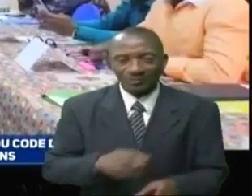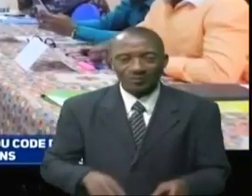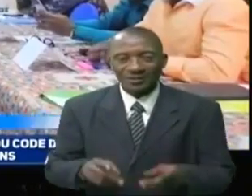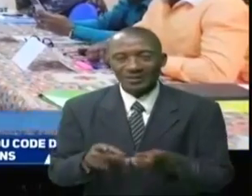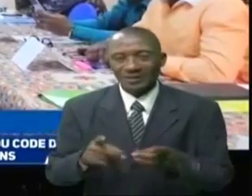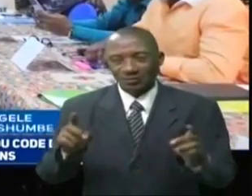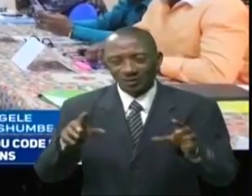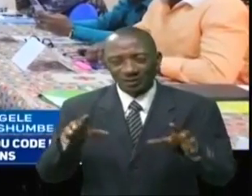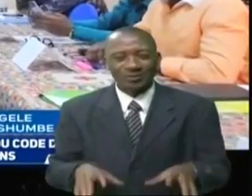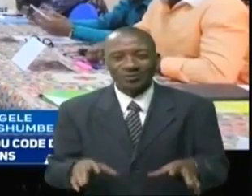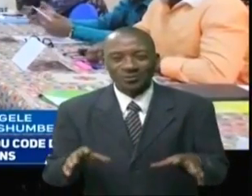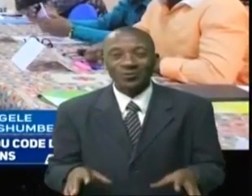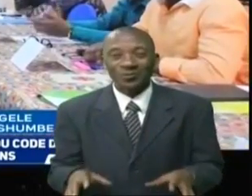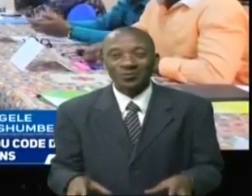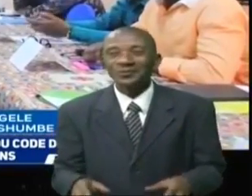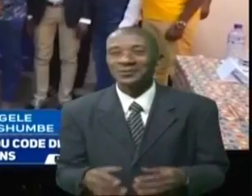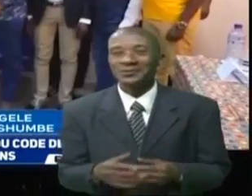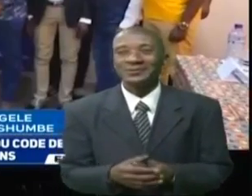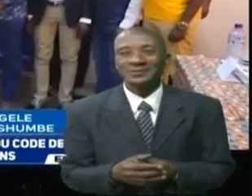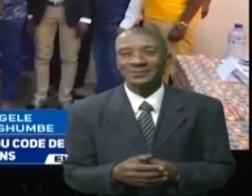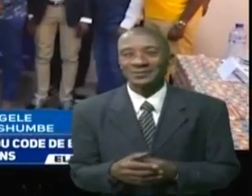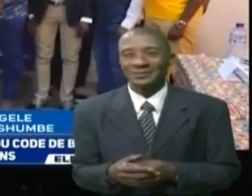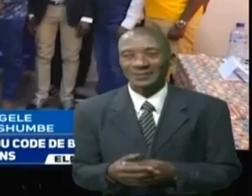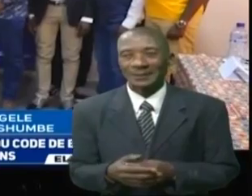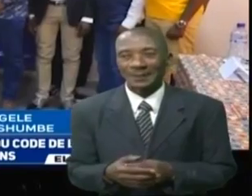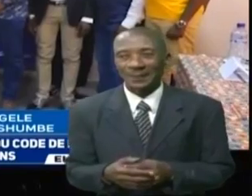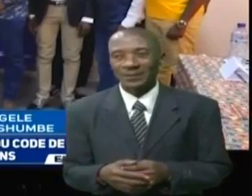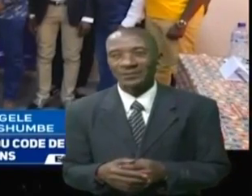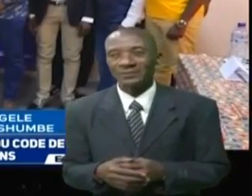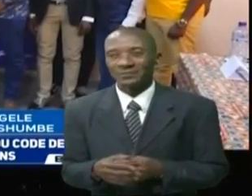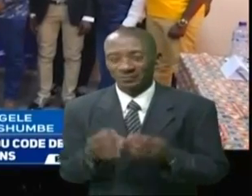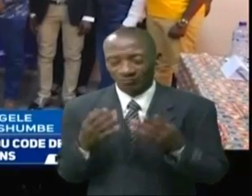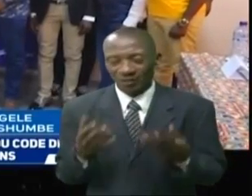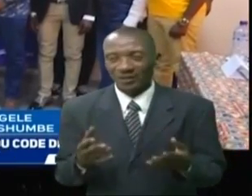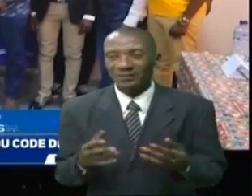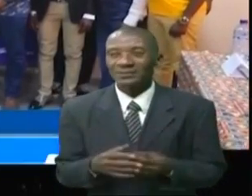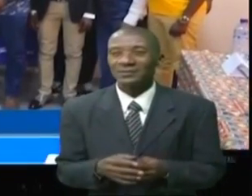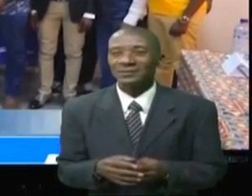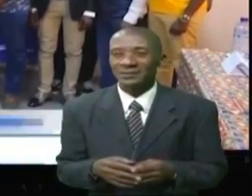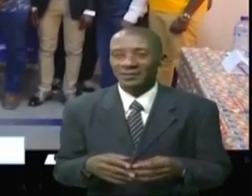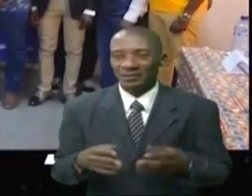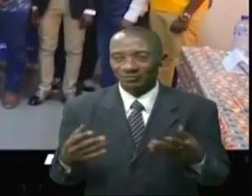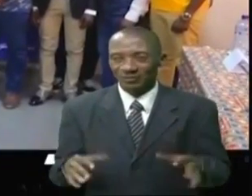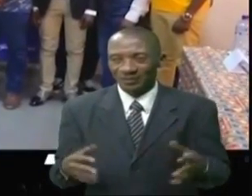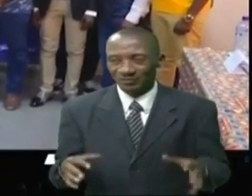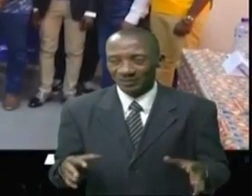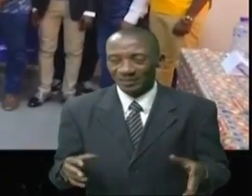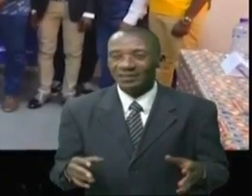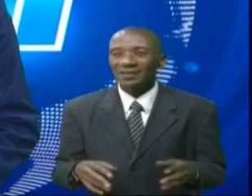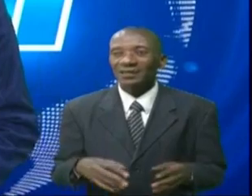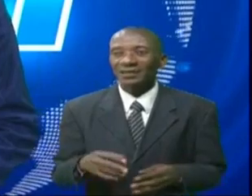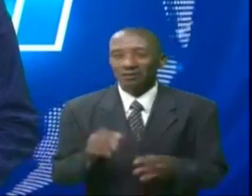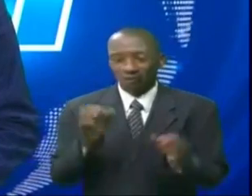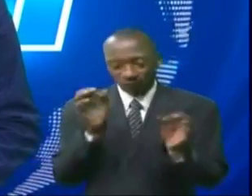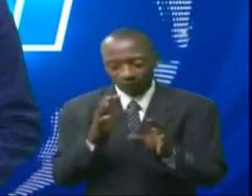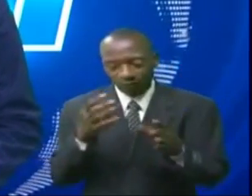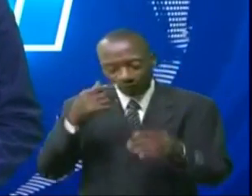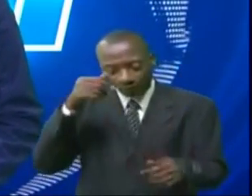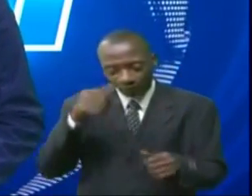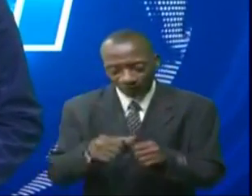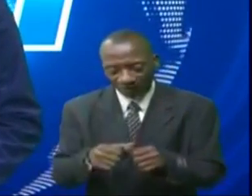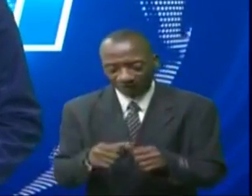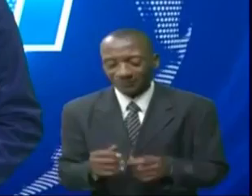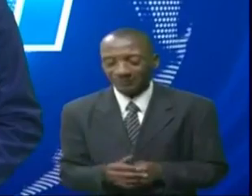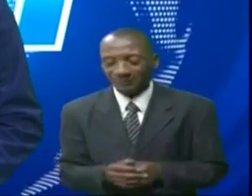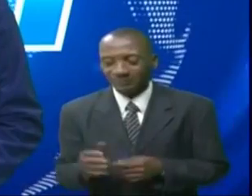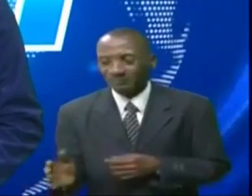Les travaux de ces assises se sont clôturés en toute beauté à la satisfaction des participants.